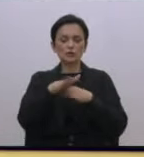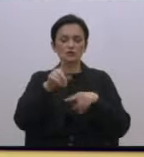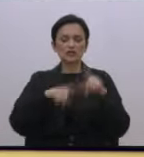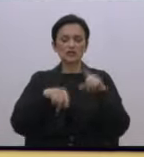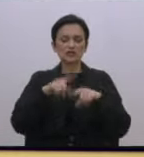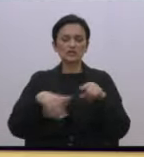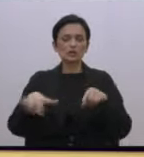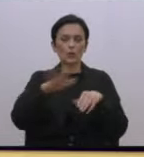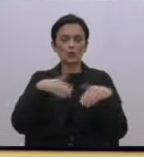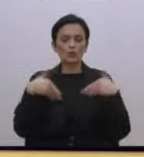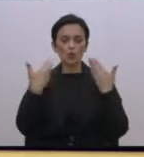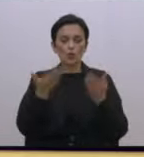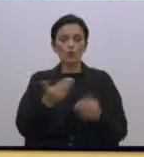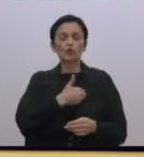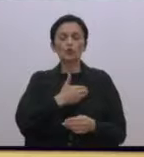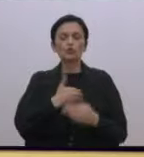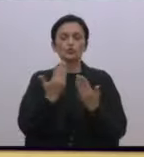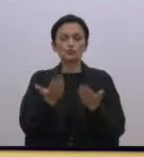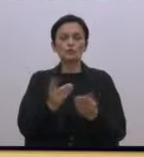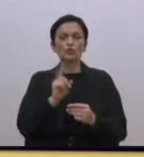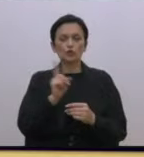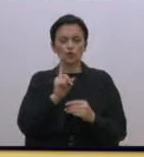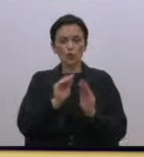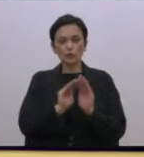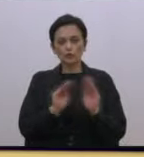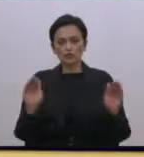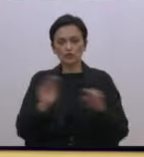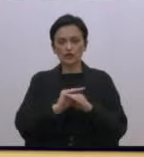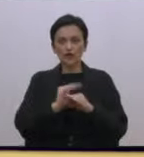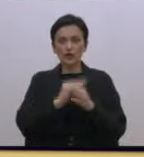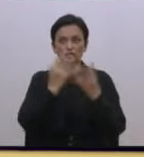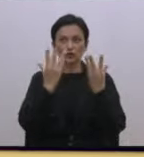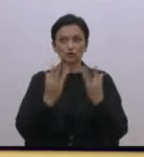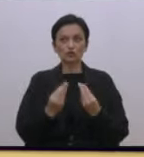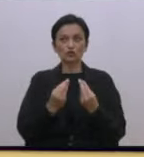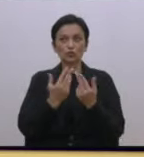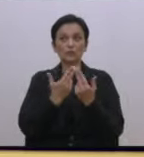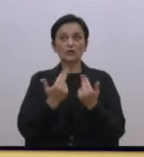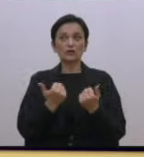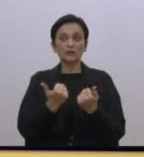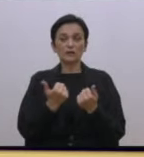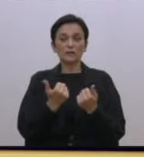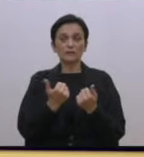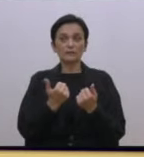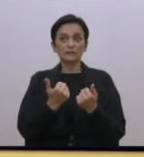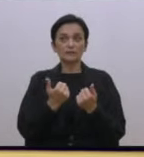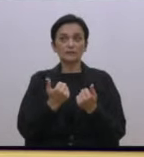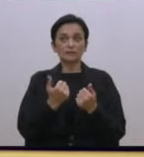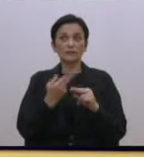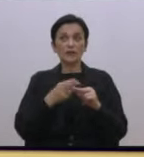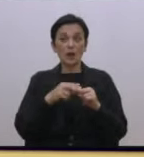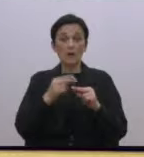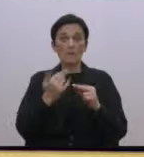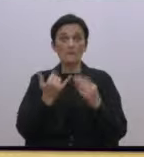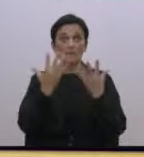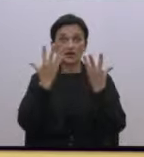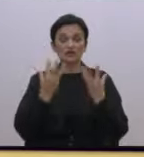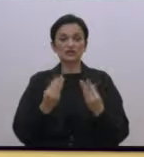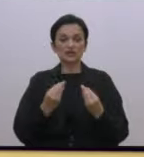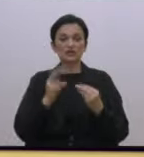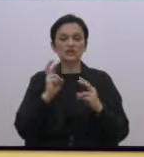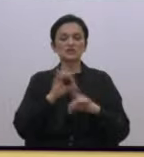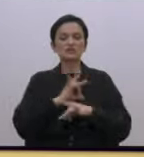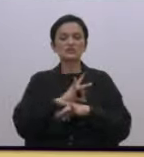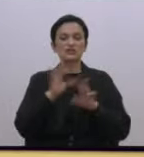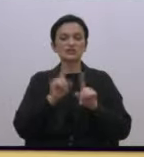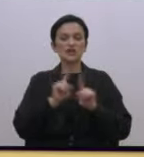უსურვოთ, რომ გქონდეს მშვიდობა, კეთილდღეობა და ამ დღის აღნიშვნის